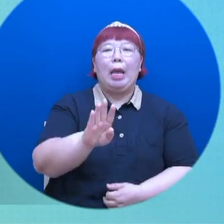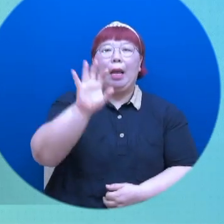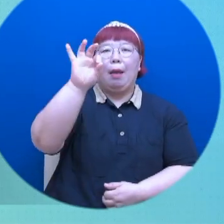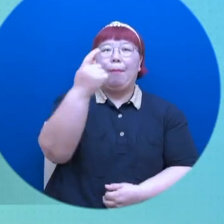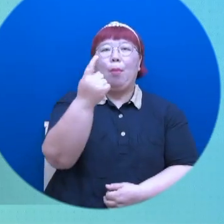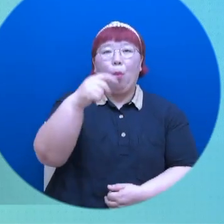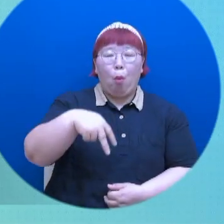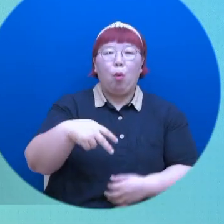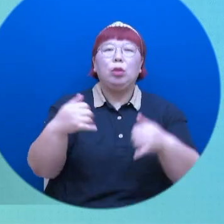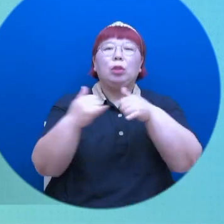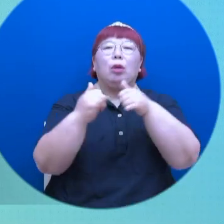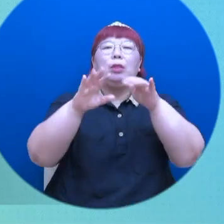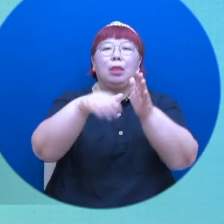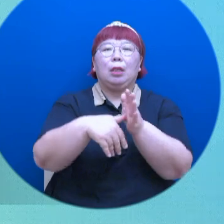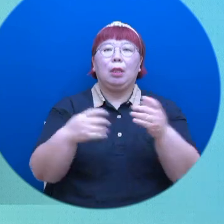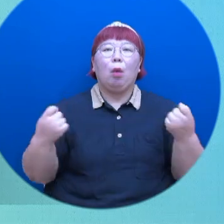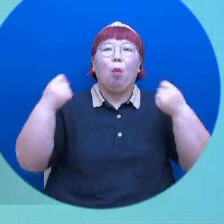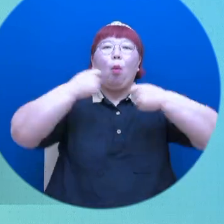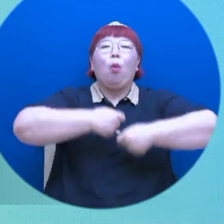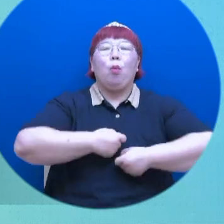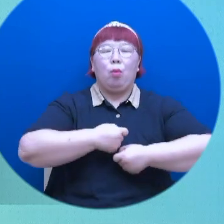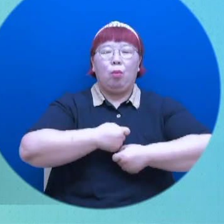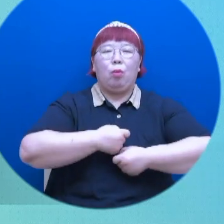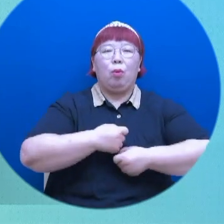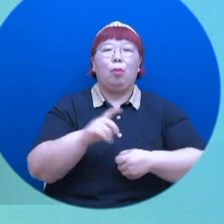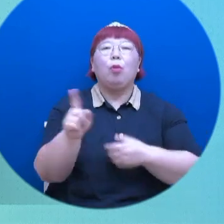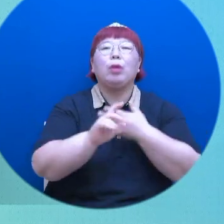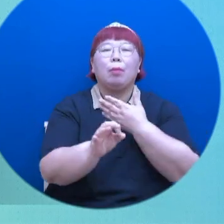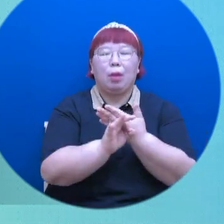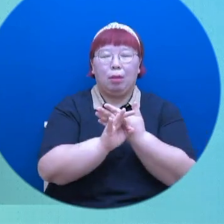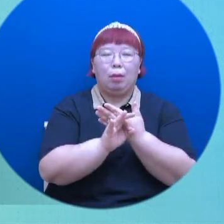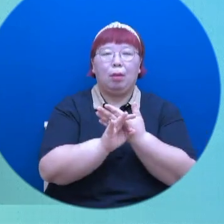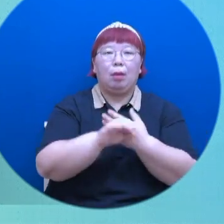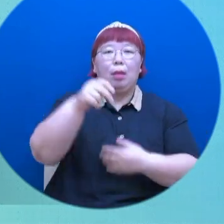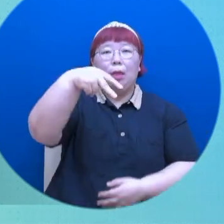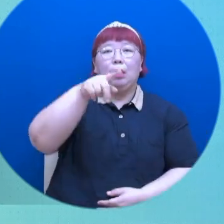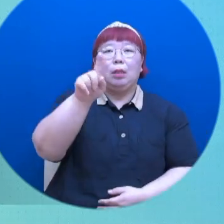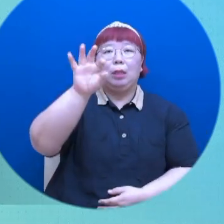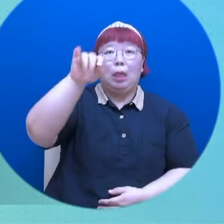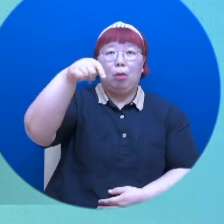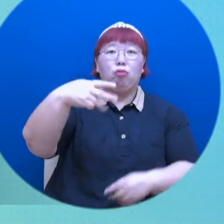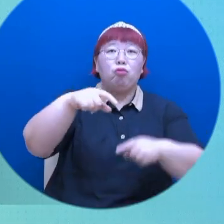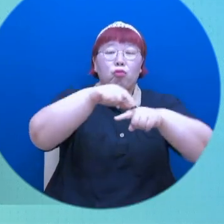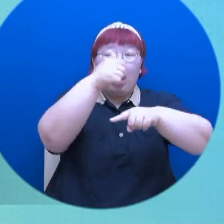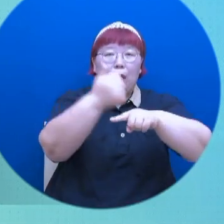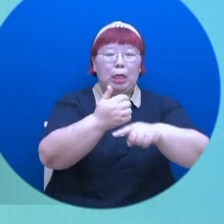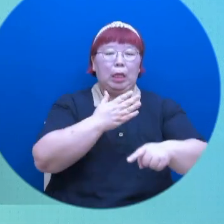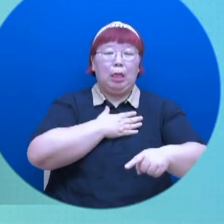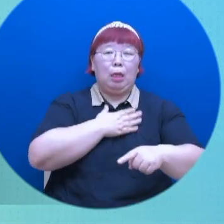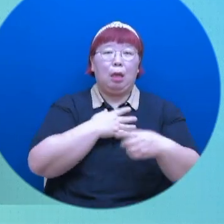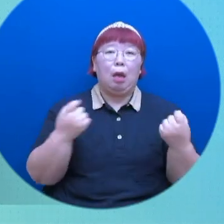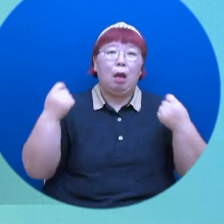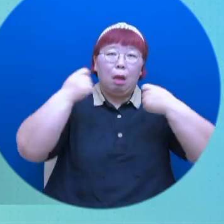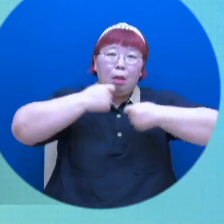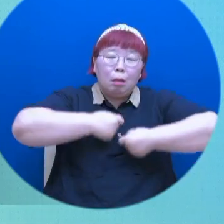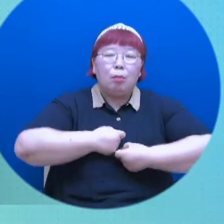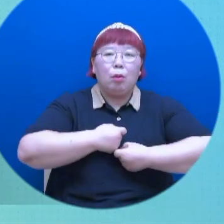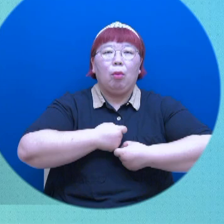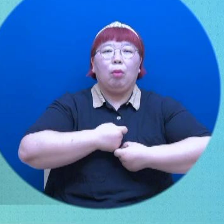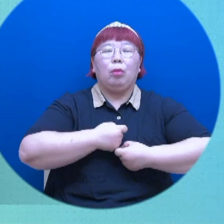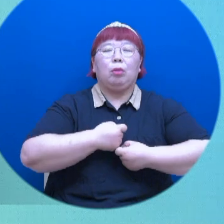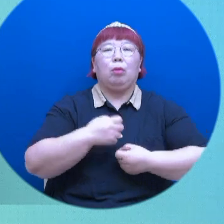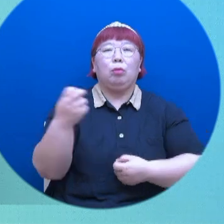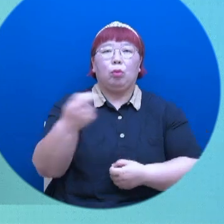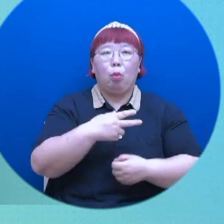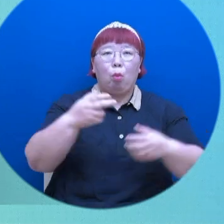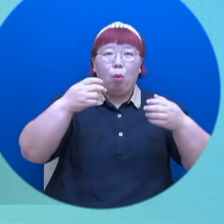입히매. 무엇을 하고 있죠? 사울이 자기가 입었던 갑옷, 자기가